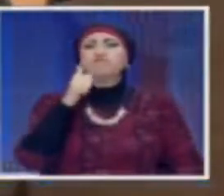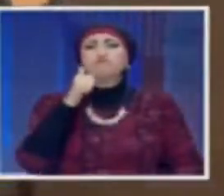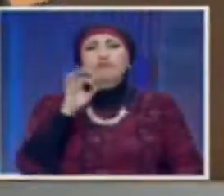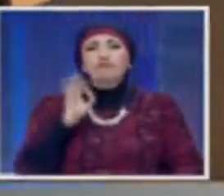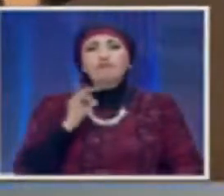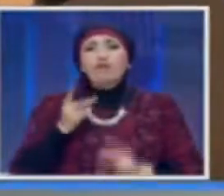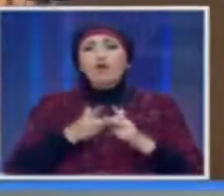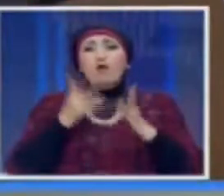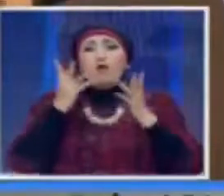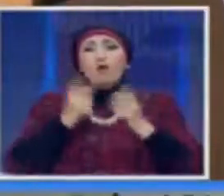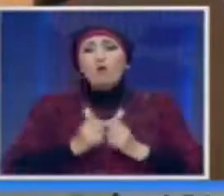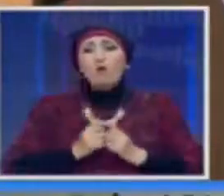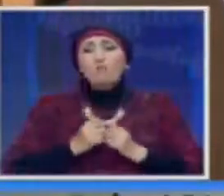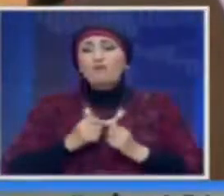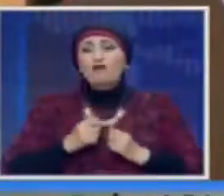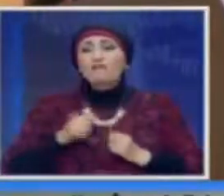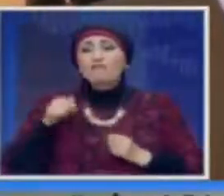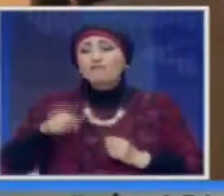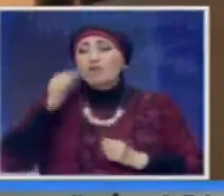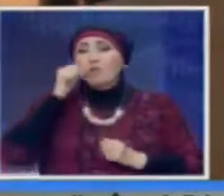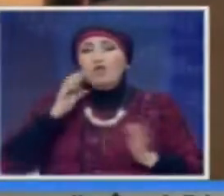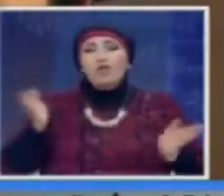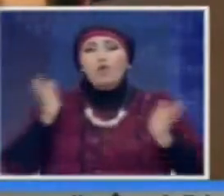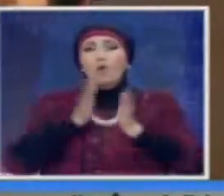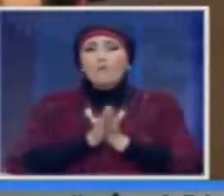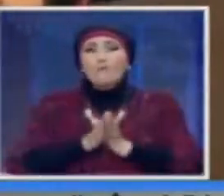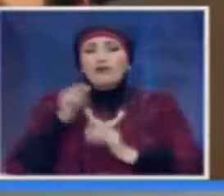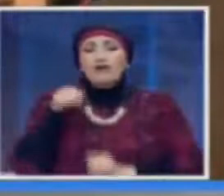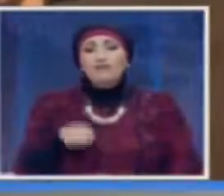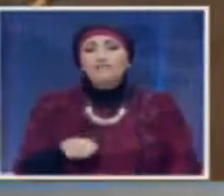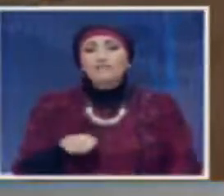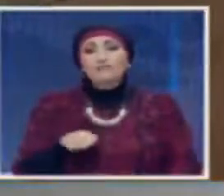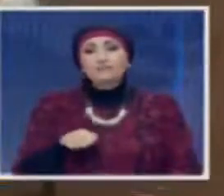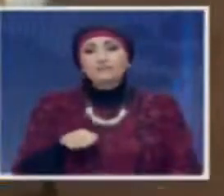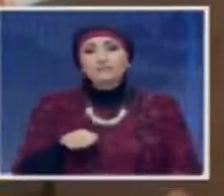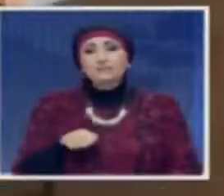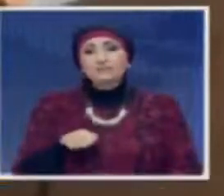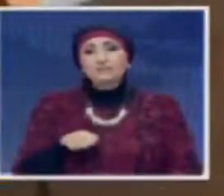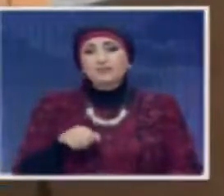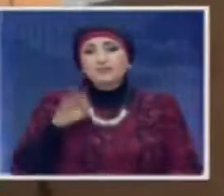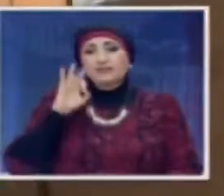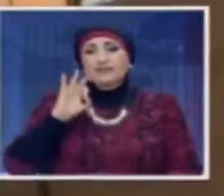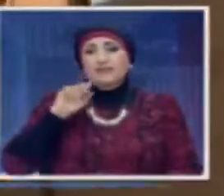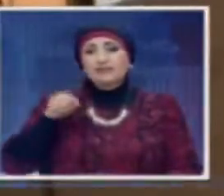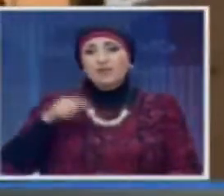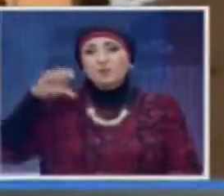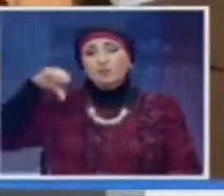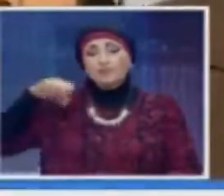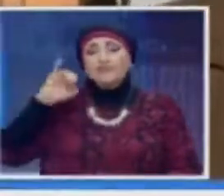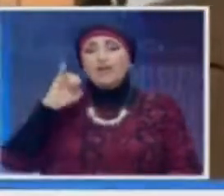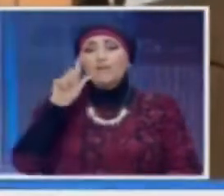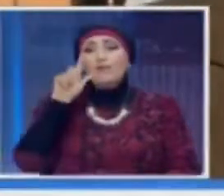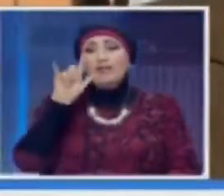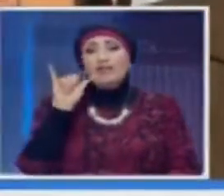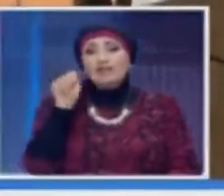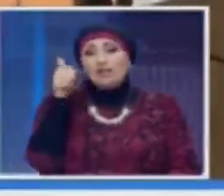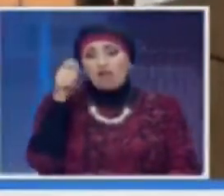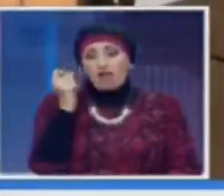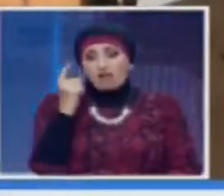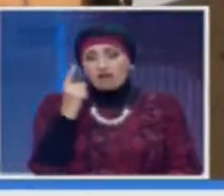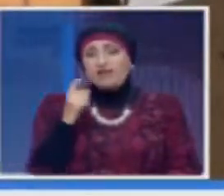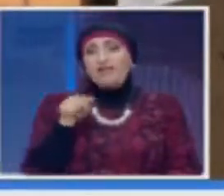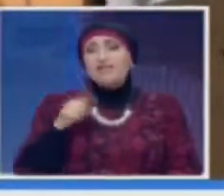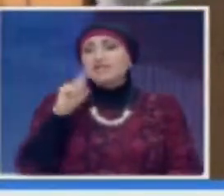بتكلفة إجمالية، بتكلفة مشروعات مياه وصرف صحي في شمال سيناء بتكلفة إجمالية وصلت إلى 3.9 مليار جنيه، والتي